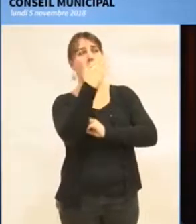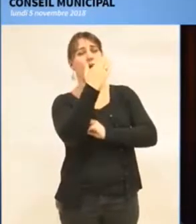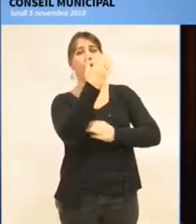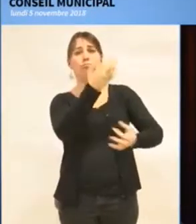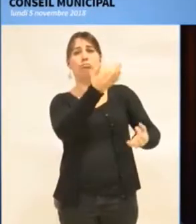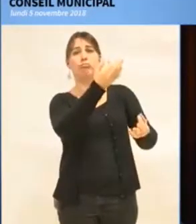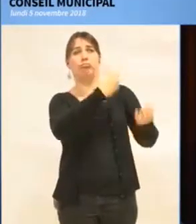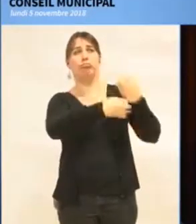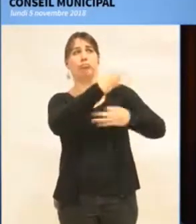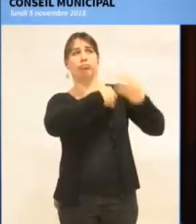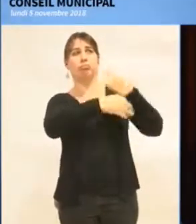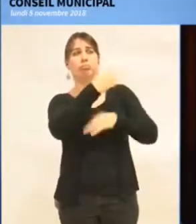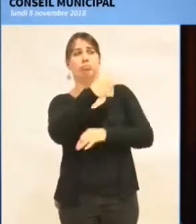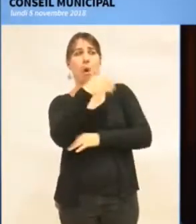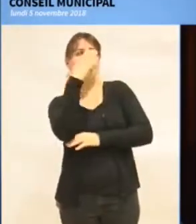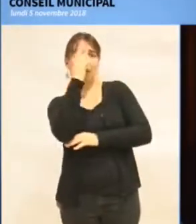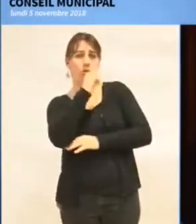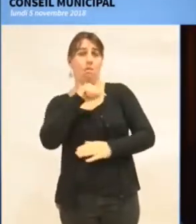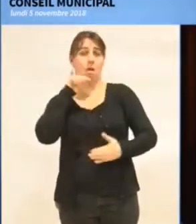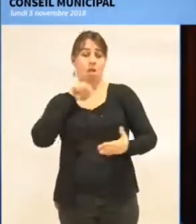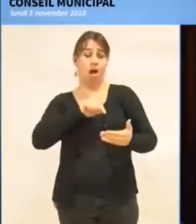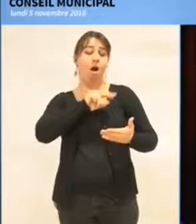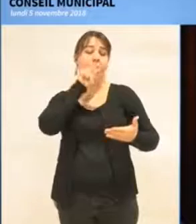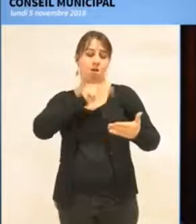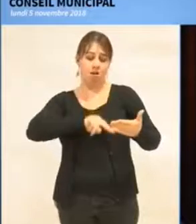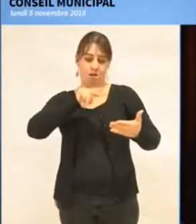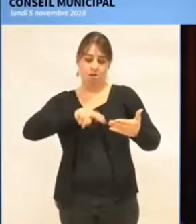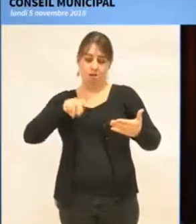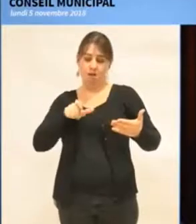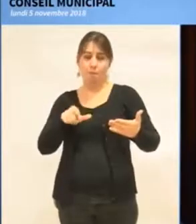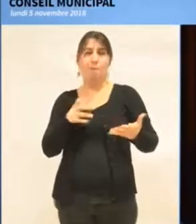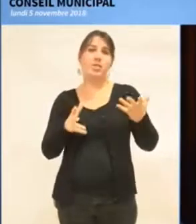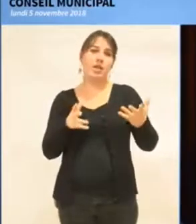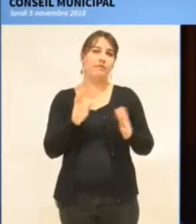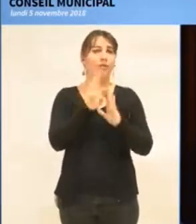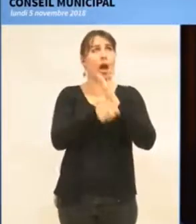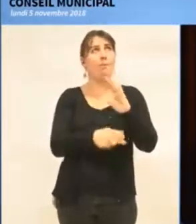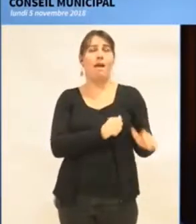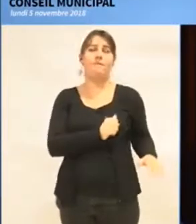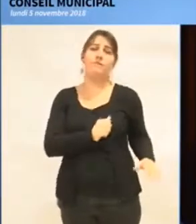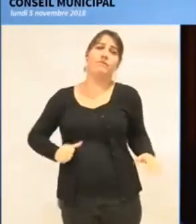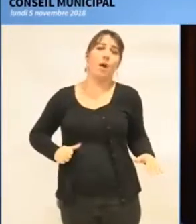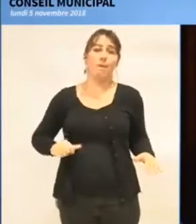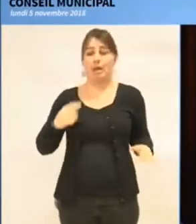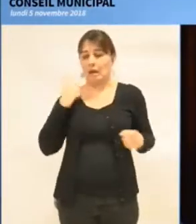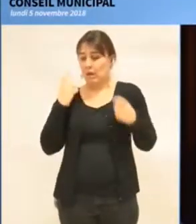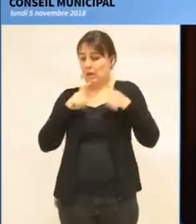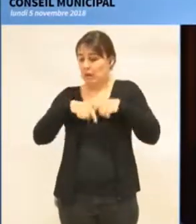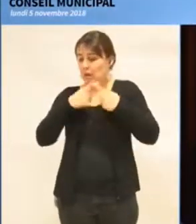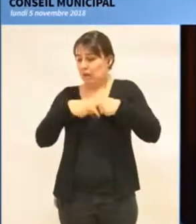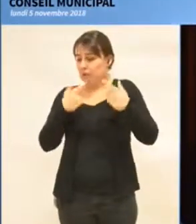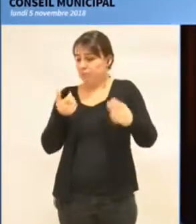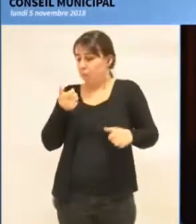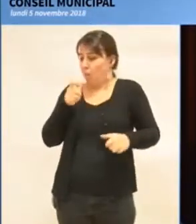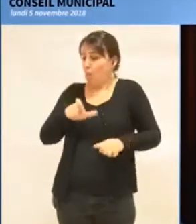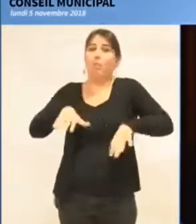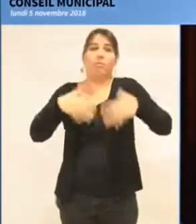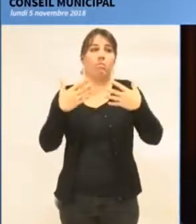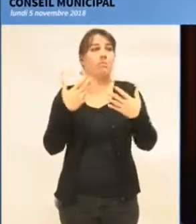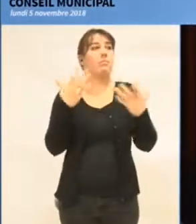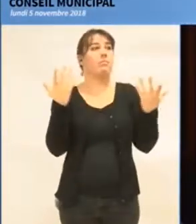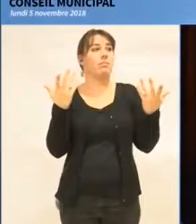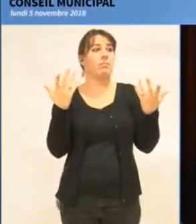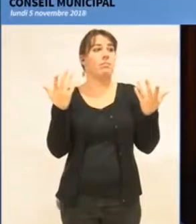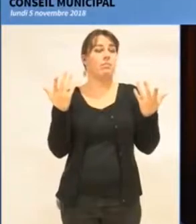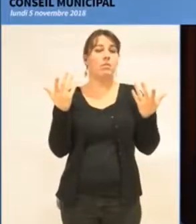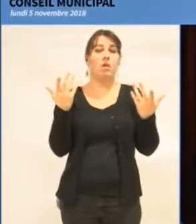Parce qu'à la lecture, il y a un constat, le terme est un peu fort, mais c'est le seul que j'ai trouvé, vous en trouverez peut-être un meilleur, de malaise